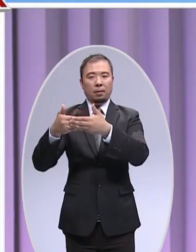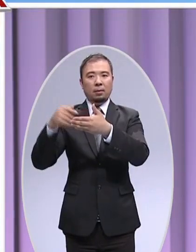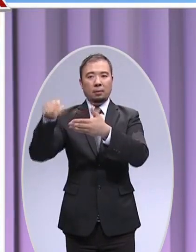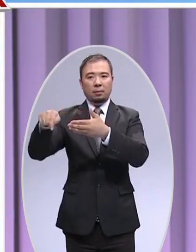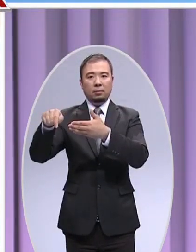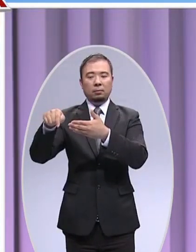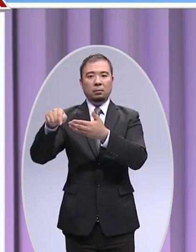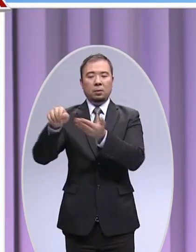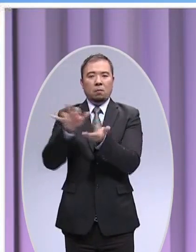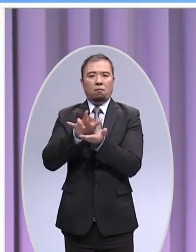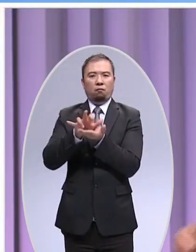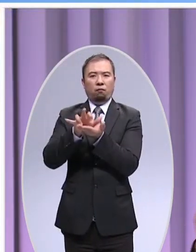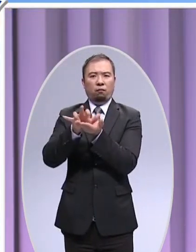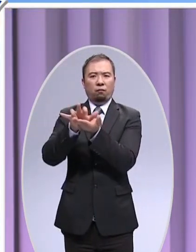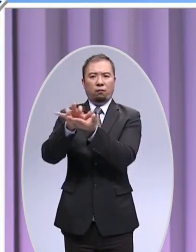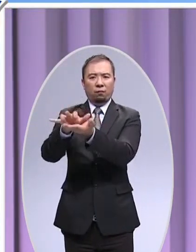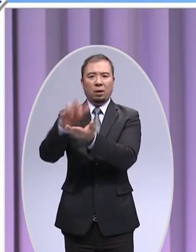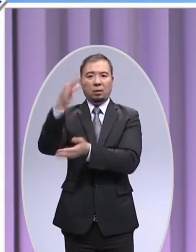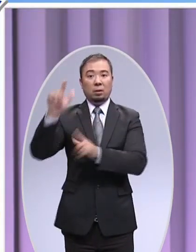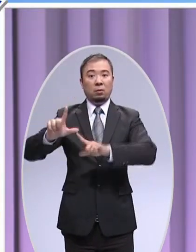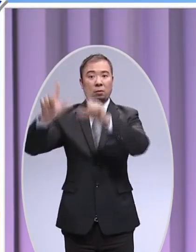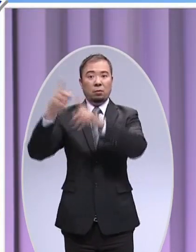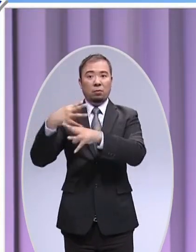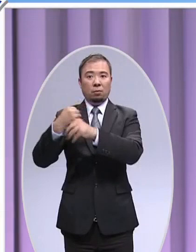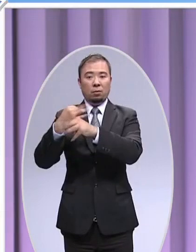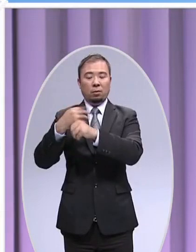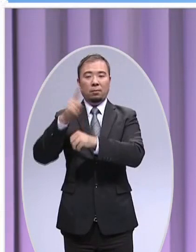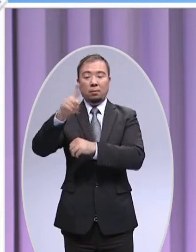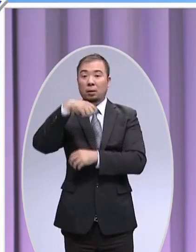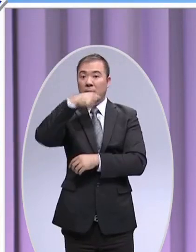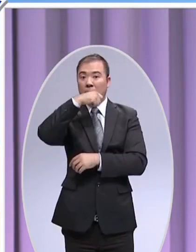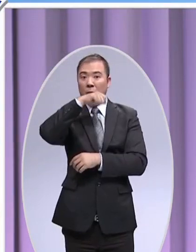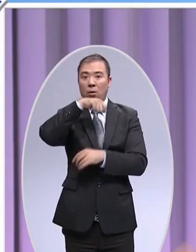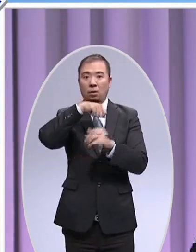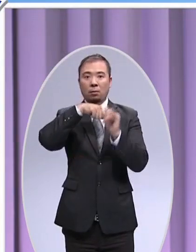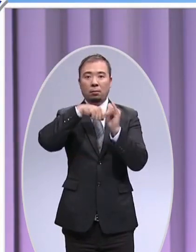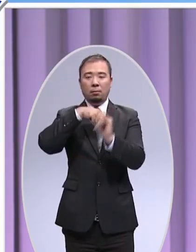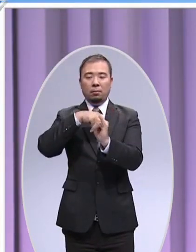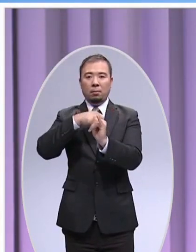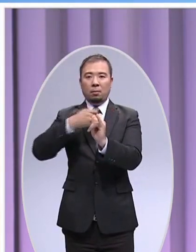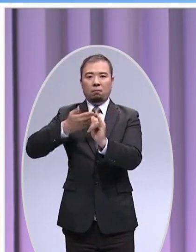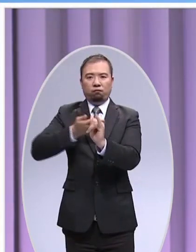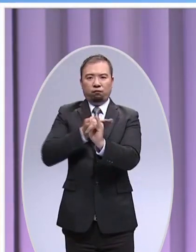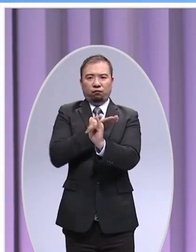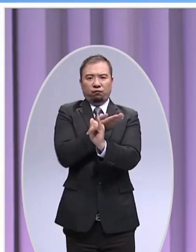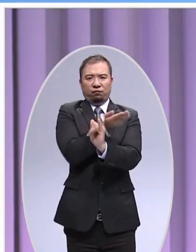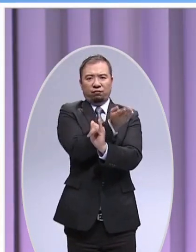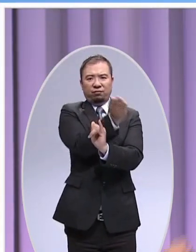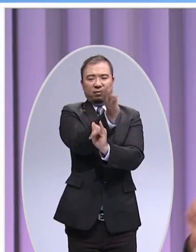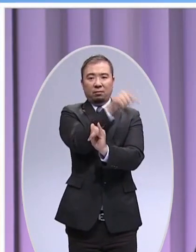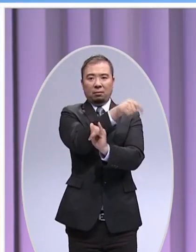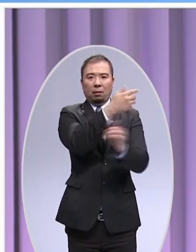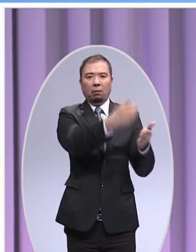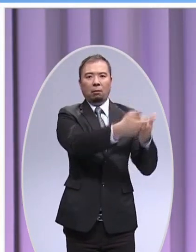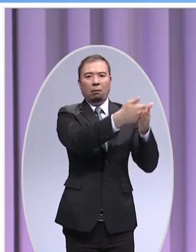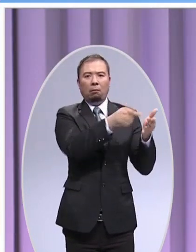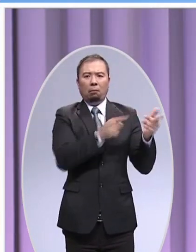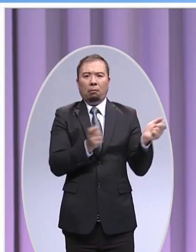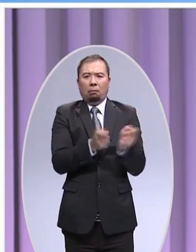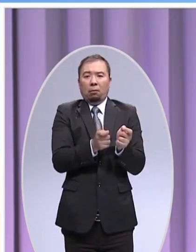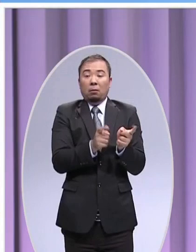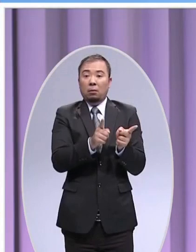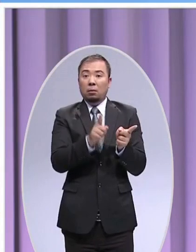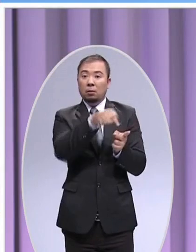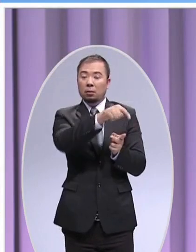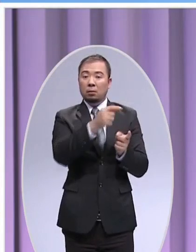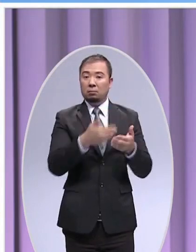过的台湾海峡，我们这是我们看得到的威胁，但是中国对台湾的渗透是我们很多